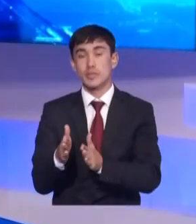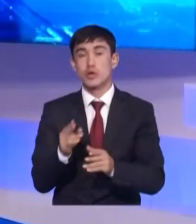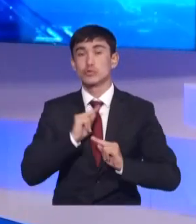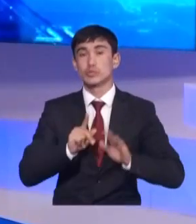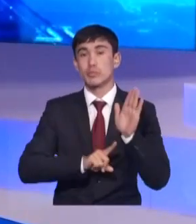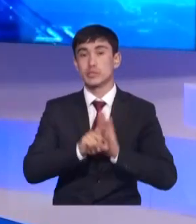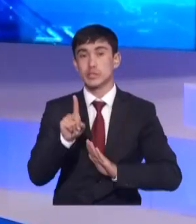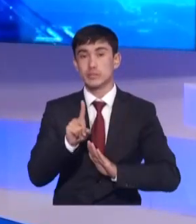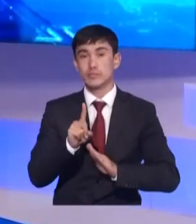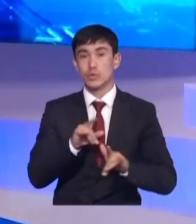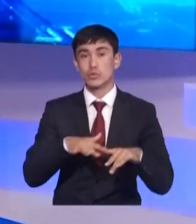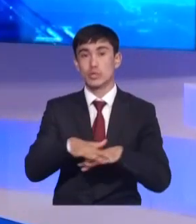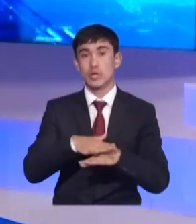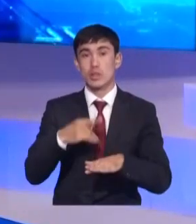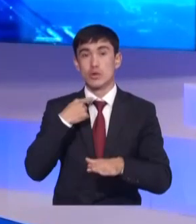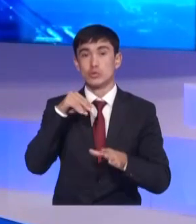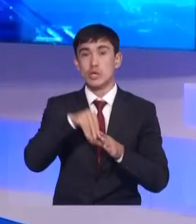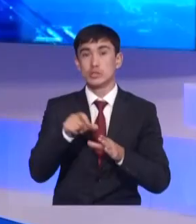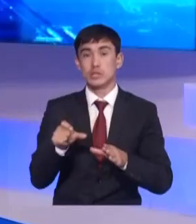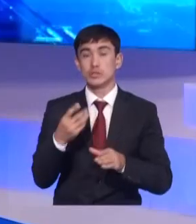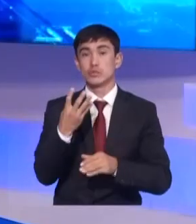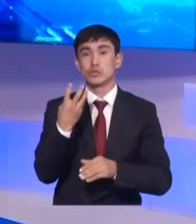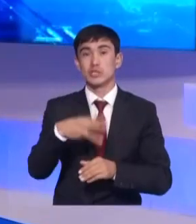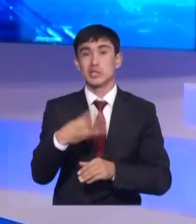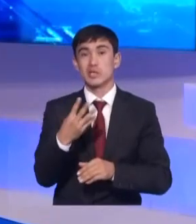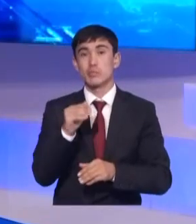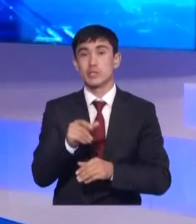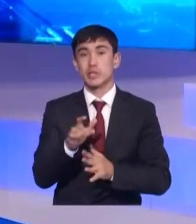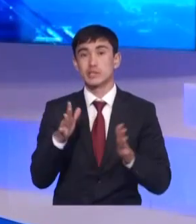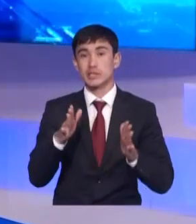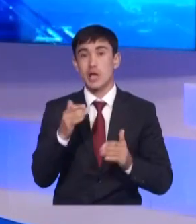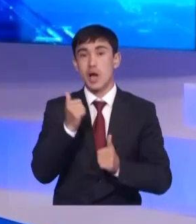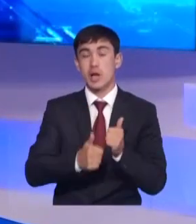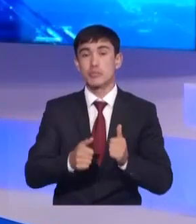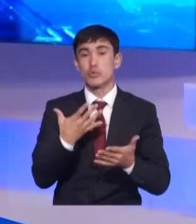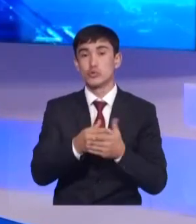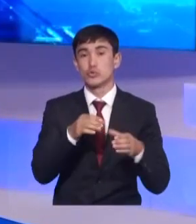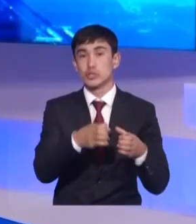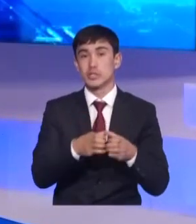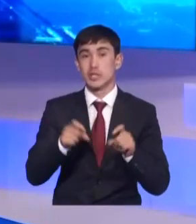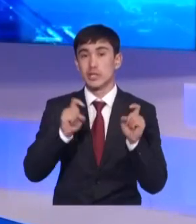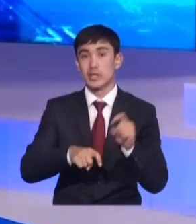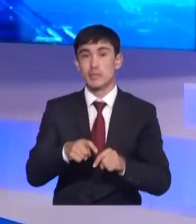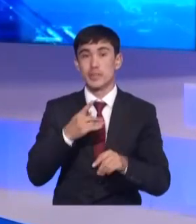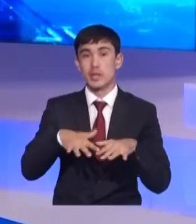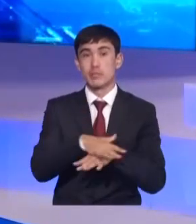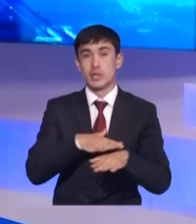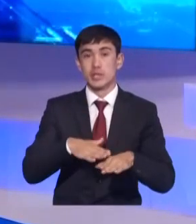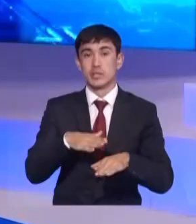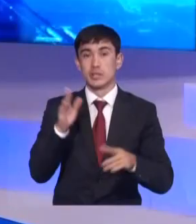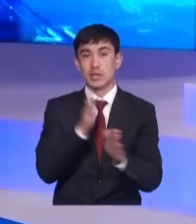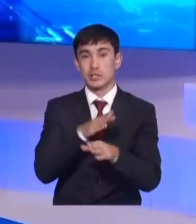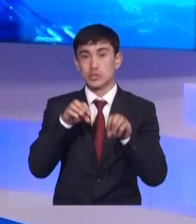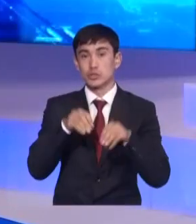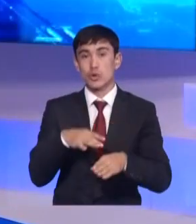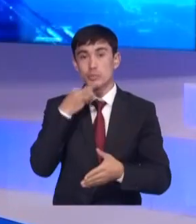өз жұмыстарын бастады. Өңірдегі дауыс берушілер саны 442 мыңнан асат, әрбірі өз учаскелеріне келіп, ел мен жер үшін тағдыр